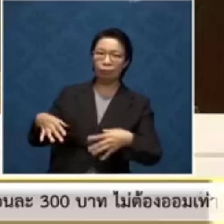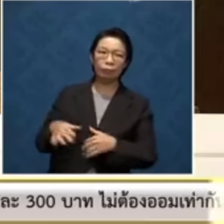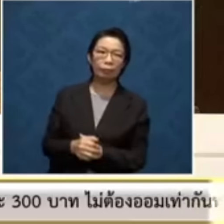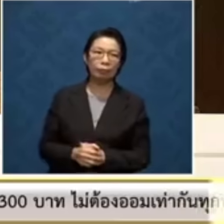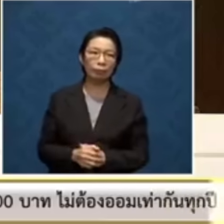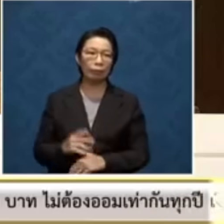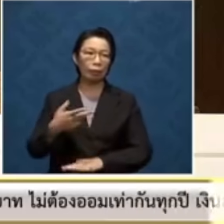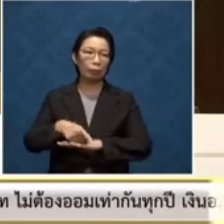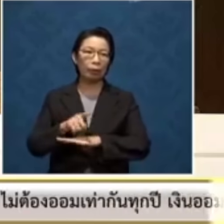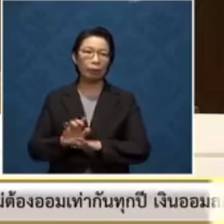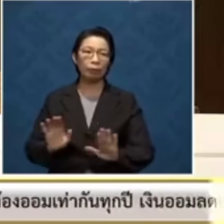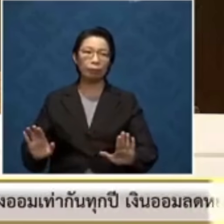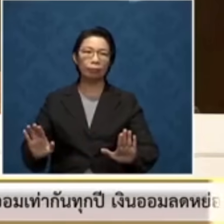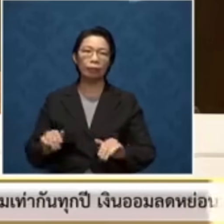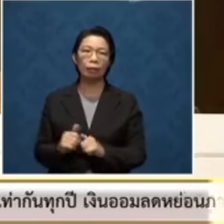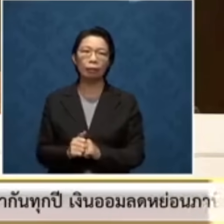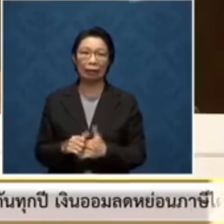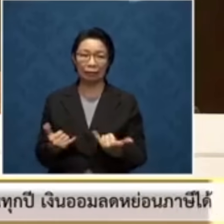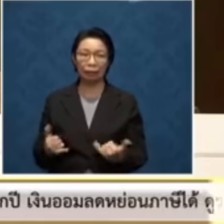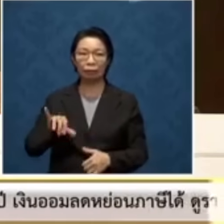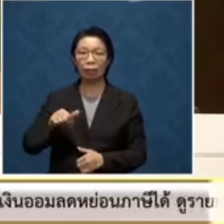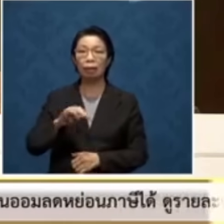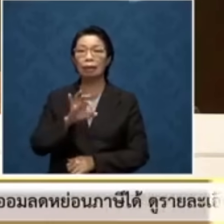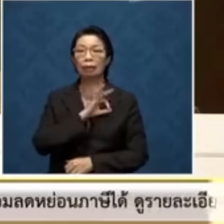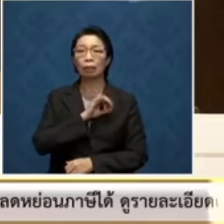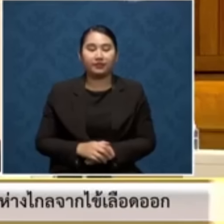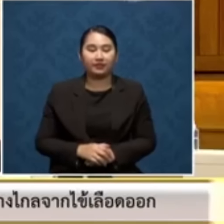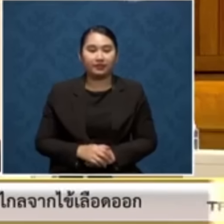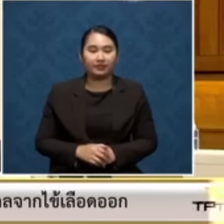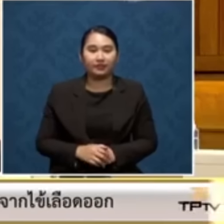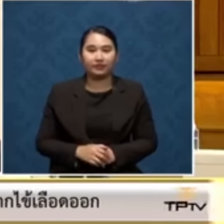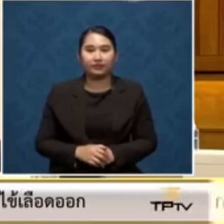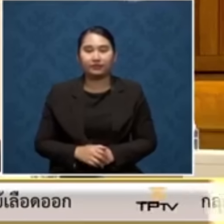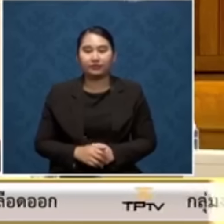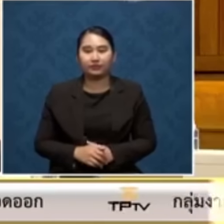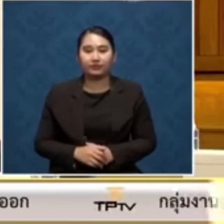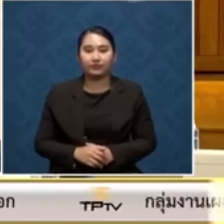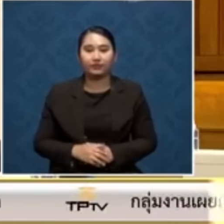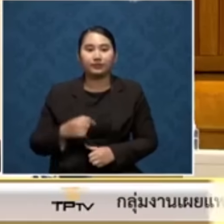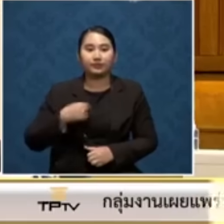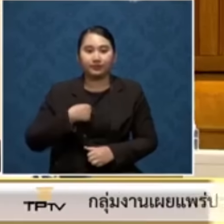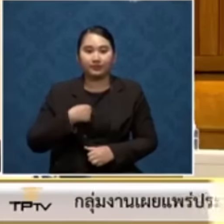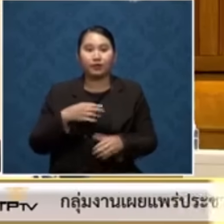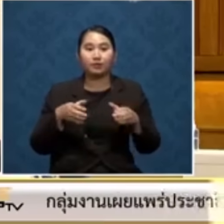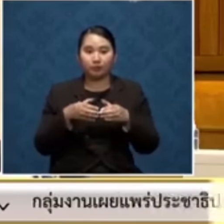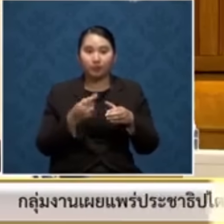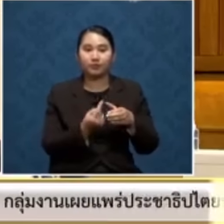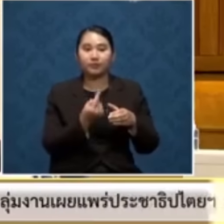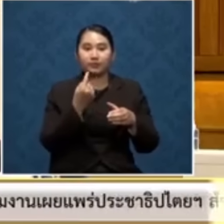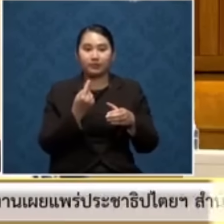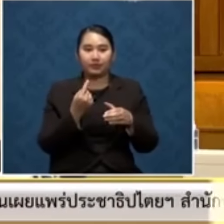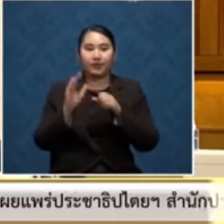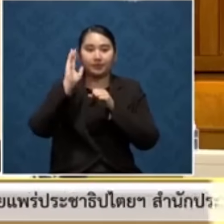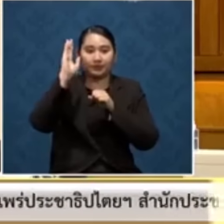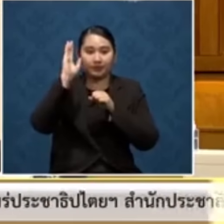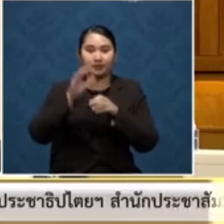ครับก็อาจจะมีสมาชิกที่อยู่ข้างนอกอีกหลายท่าน ในฐานะที่เป็นตัวแทนของพรรคนะครับแล้วก็เป็นตัวแทนของท